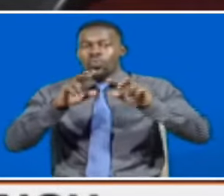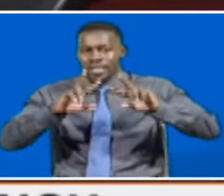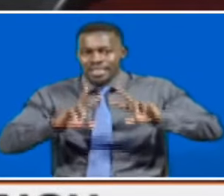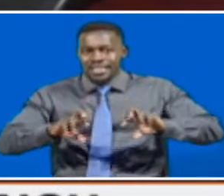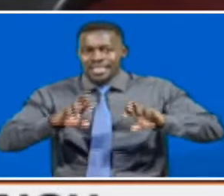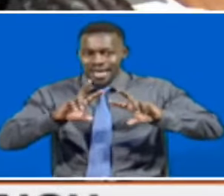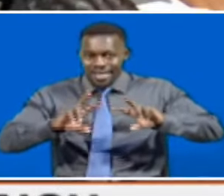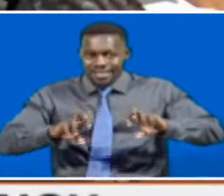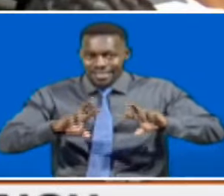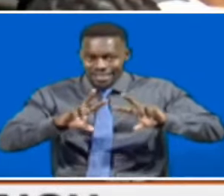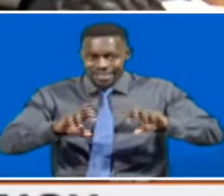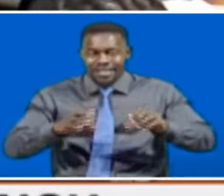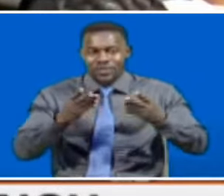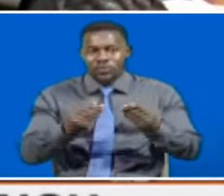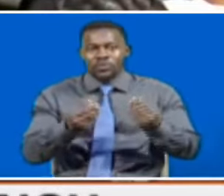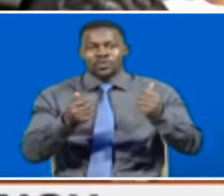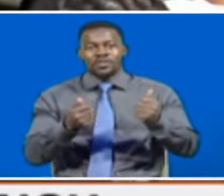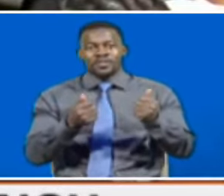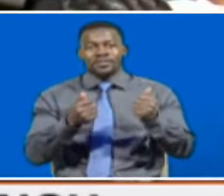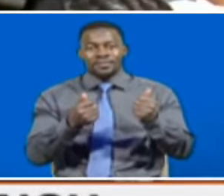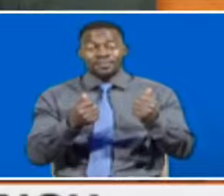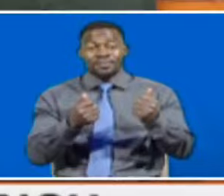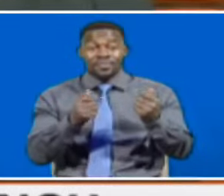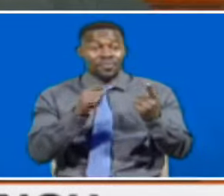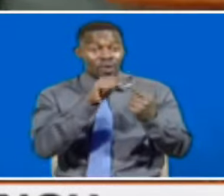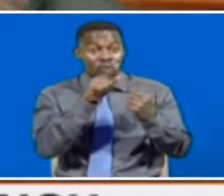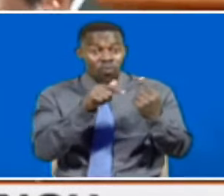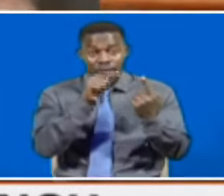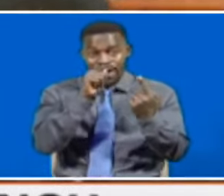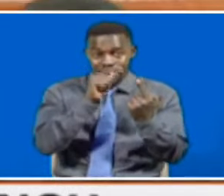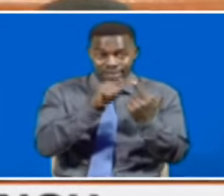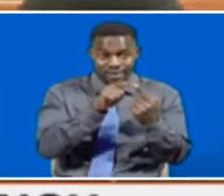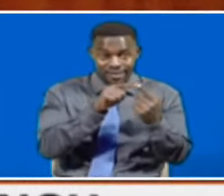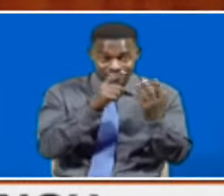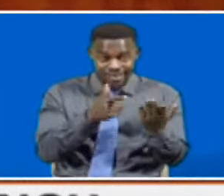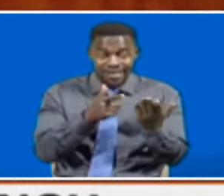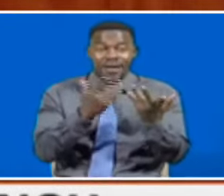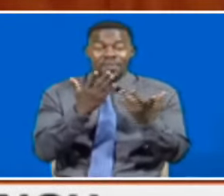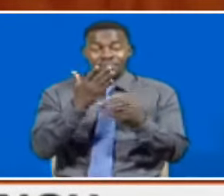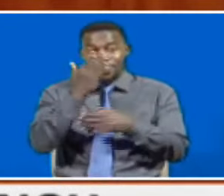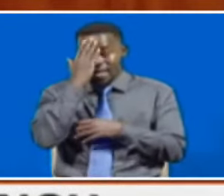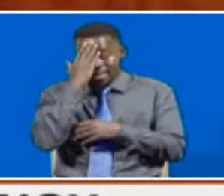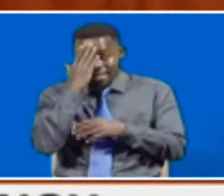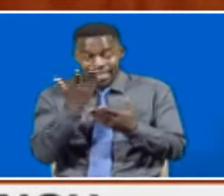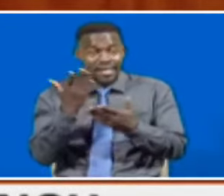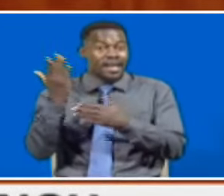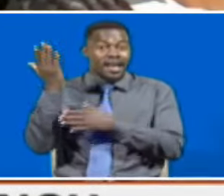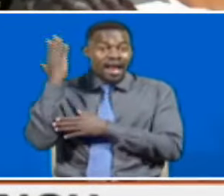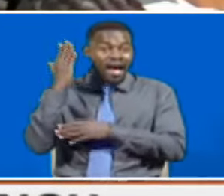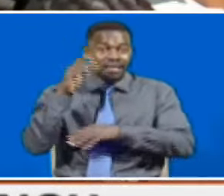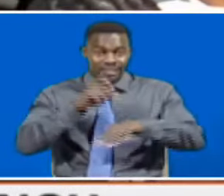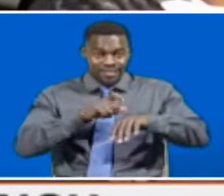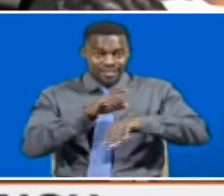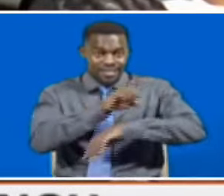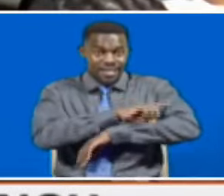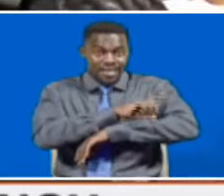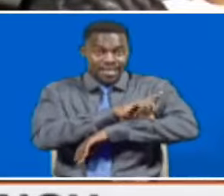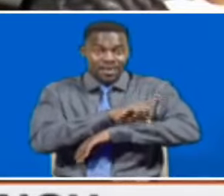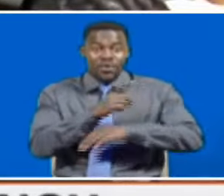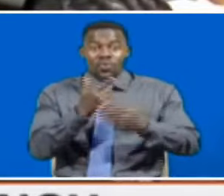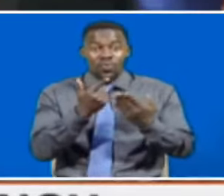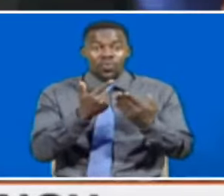mitigation submissions. Jumatatu tarehe 12 ilikuwa ndo siku ya mwisho ya kutolewa kwa hati hizo ili kuipa